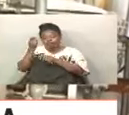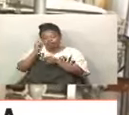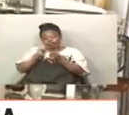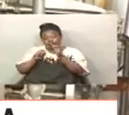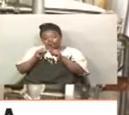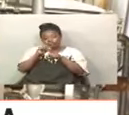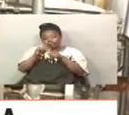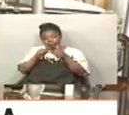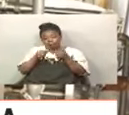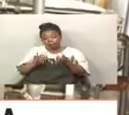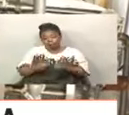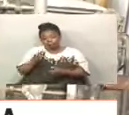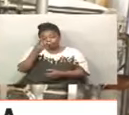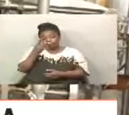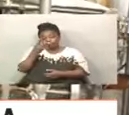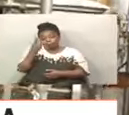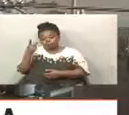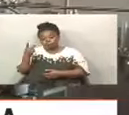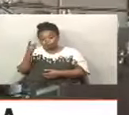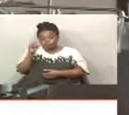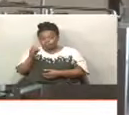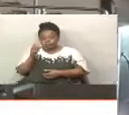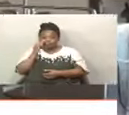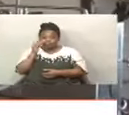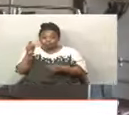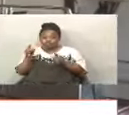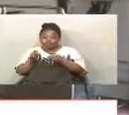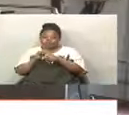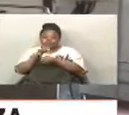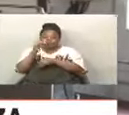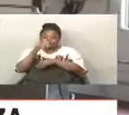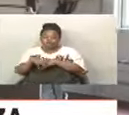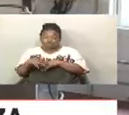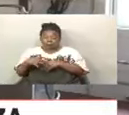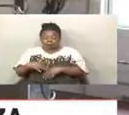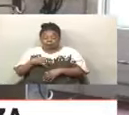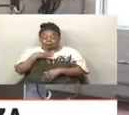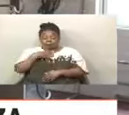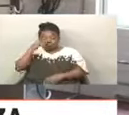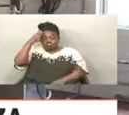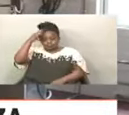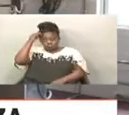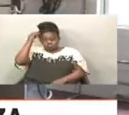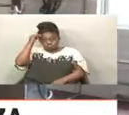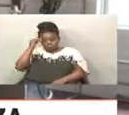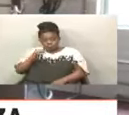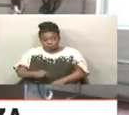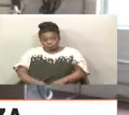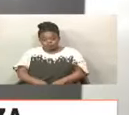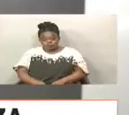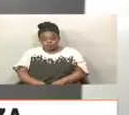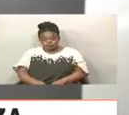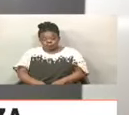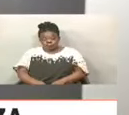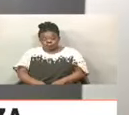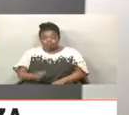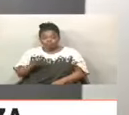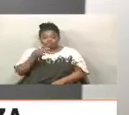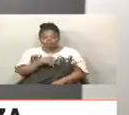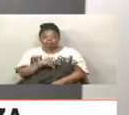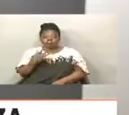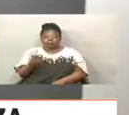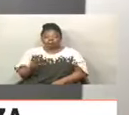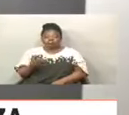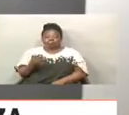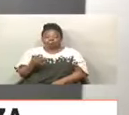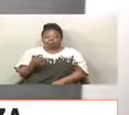nga libalirirwamu obukadde 2200 era nga yalikola oluvannyuma lw'okulambula Budaaki. We also have a yogurt production machine which